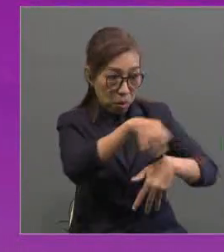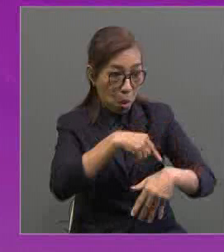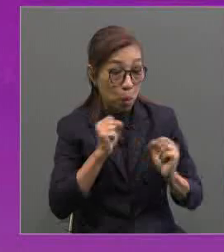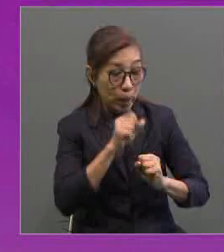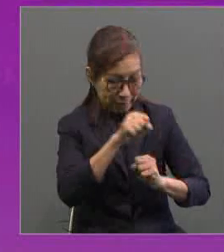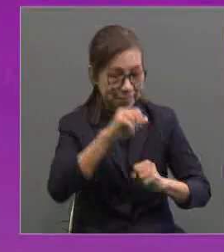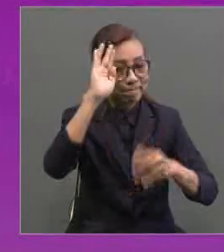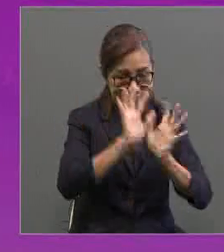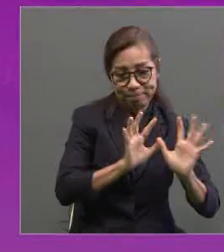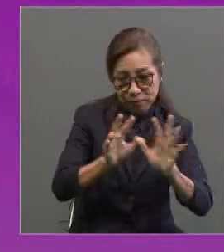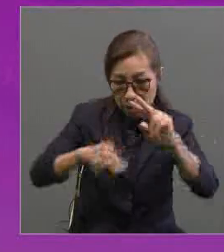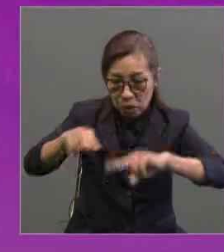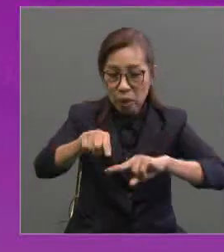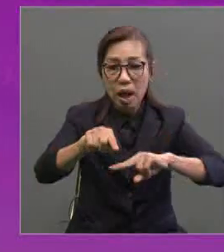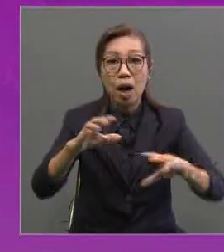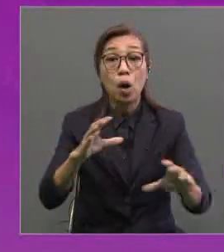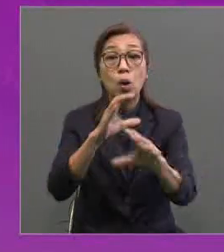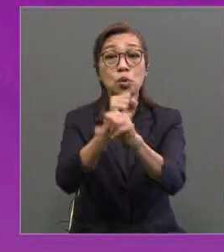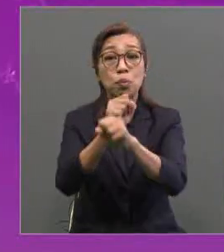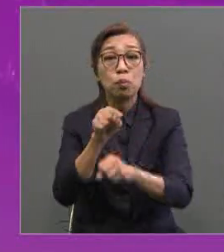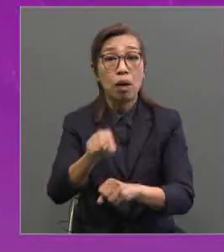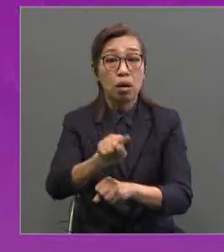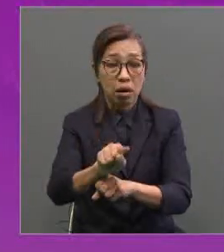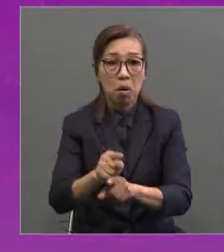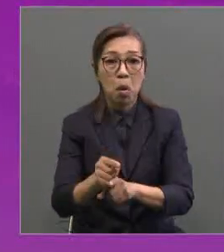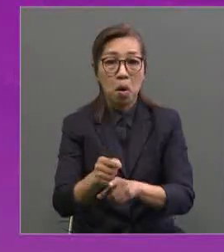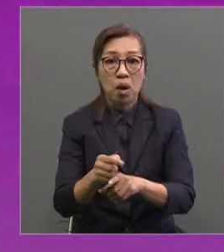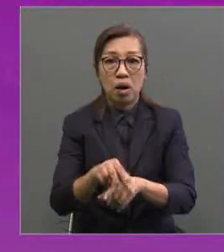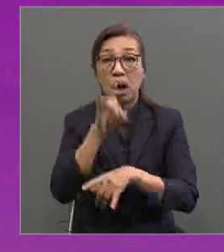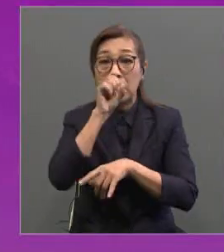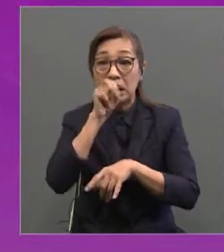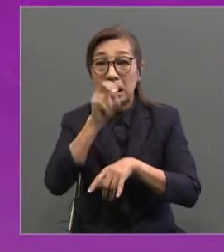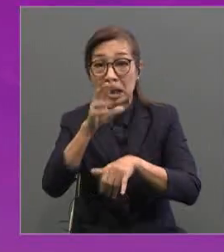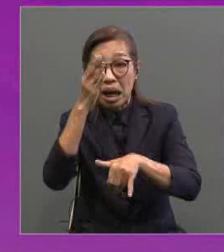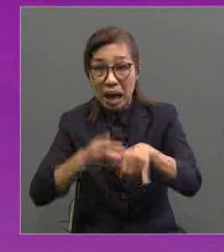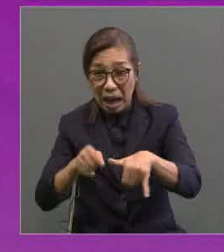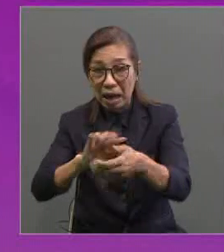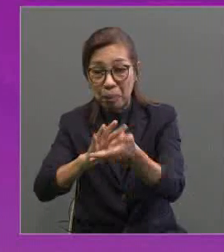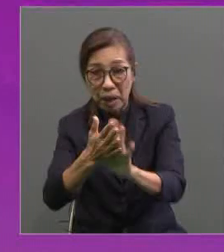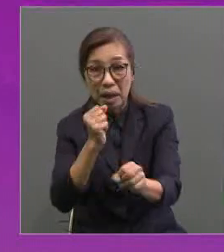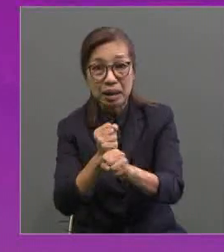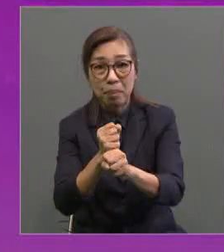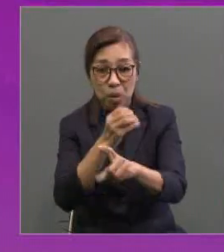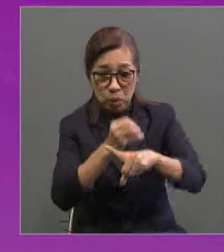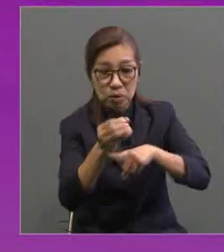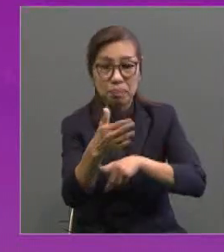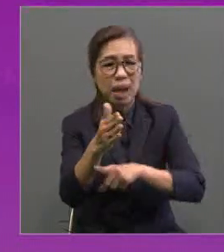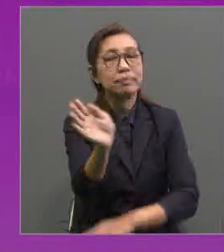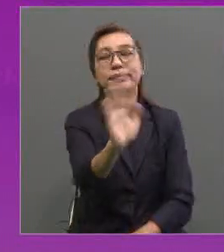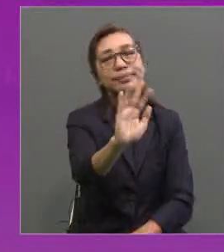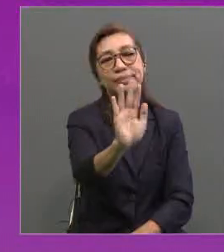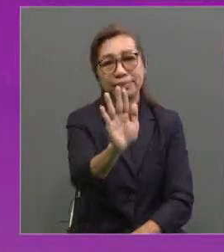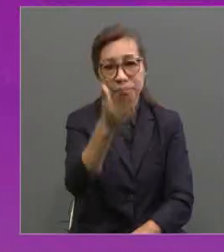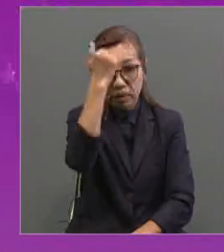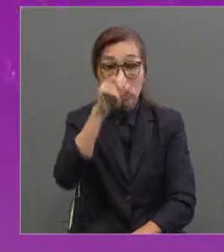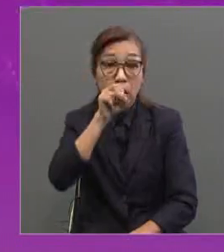ที่ยืนยันแล้วนะครับว่าข่าวที่ออกมาว่าเอาไปทำลูกชิ้นปลานั้นไม่เป็นความจริงนะครับเพราะว่าเนื้อของตัว